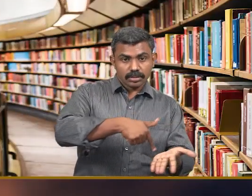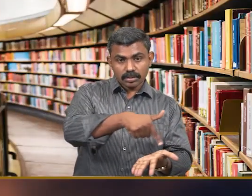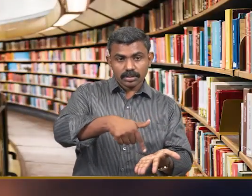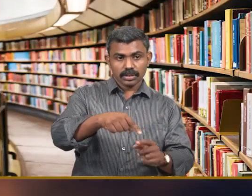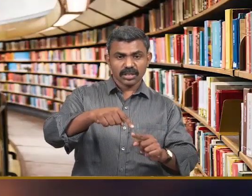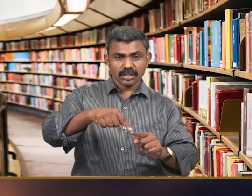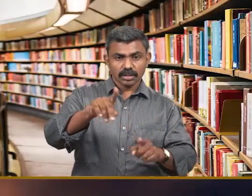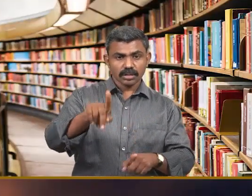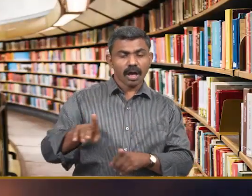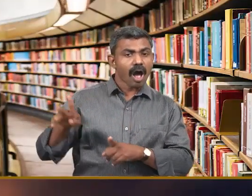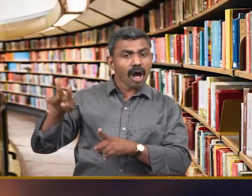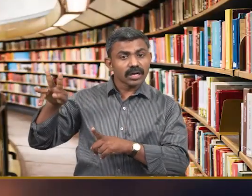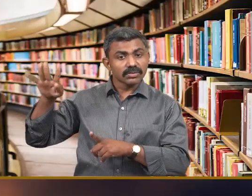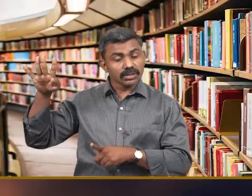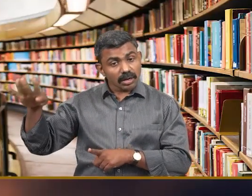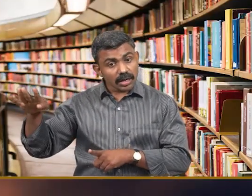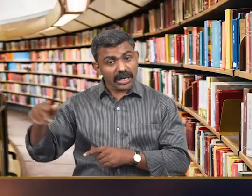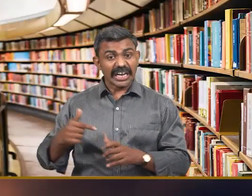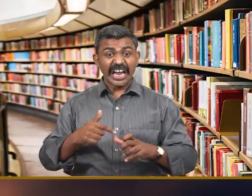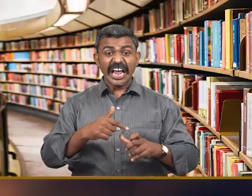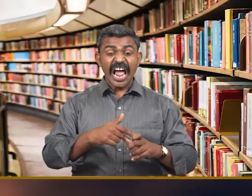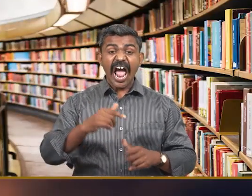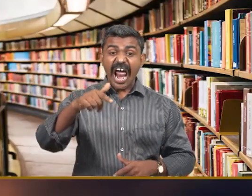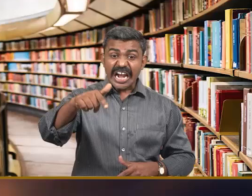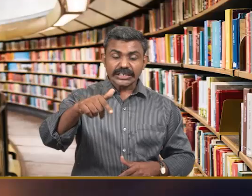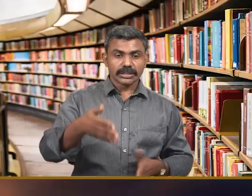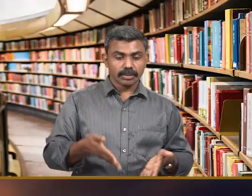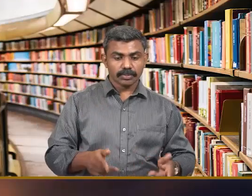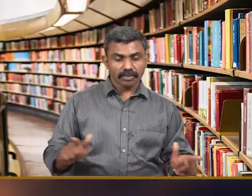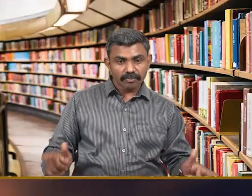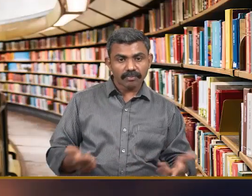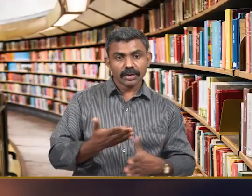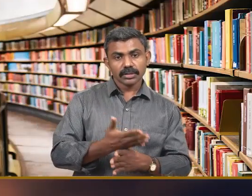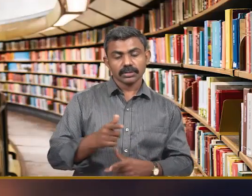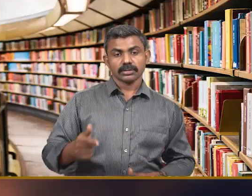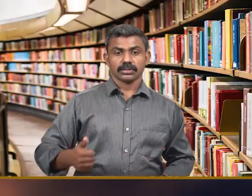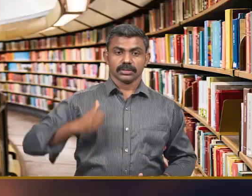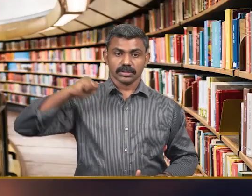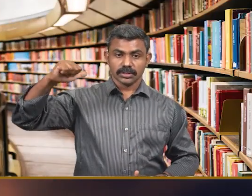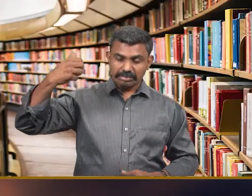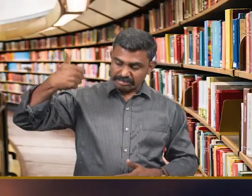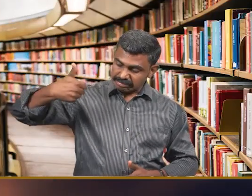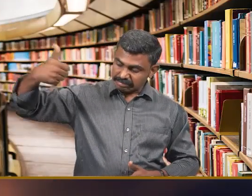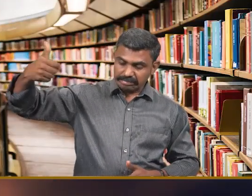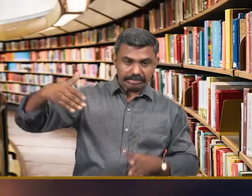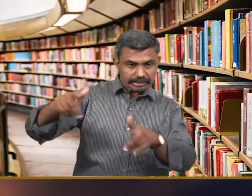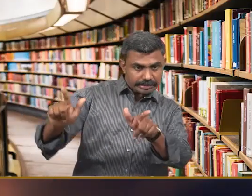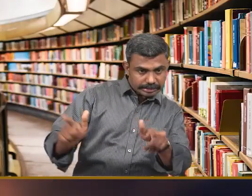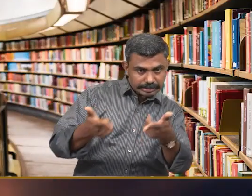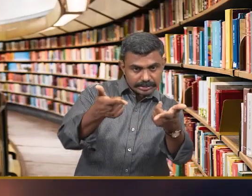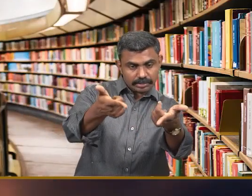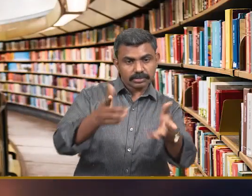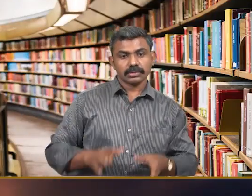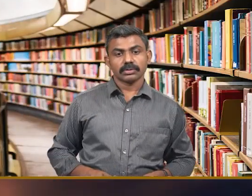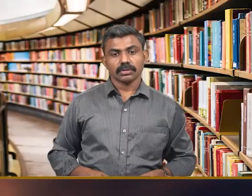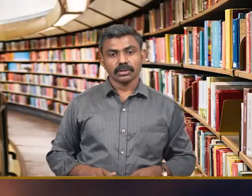தேர்தல் 1924 நடந்த அந்த தேர்தலில் இவங்களுடைய வேலை ஆரம்பிக்குது. எந்த வேலை, சர்வாதிகார வேலை ஆரம்பிக்குது. அதுக்கப்புறம் யார்